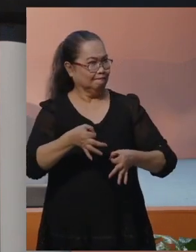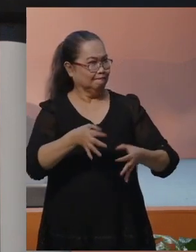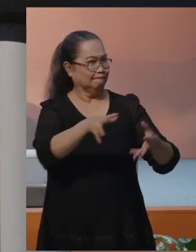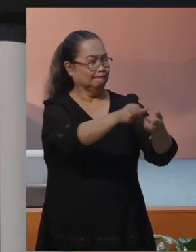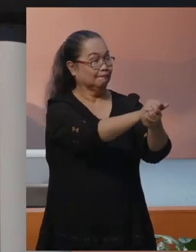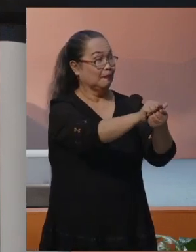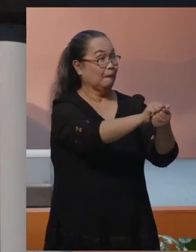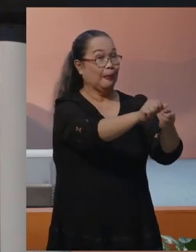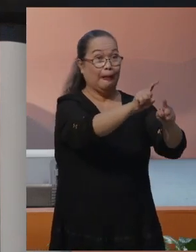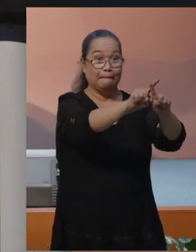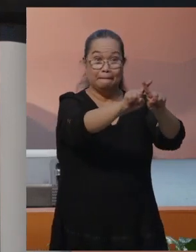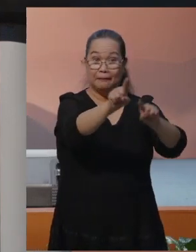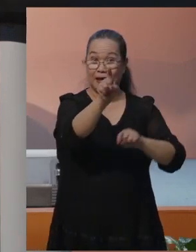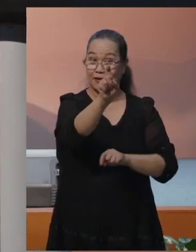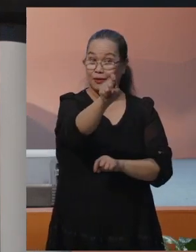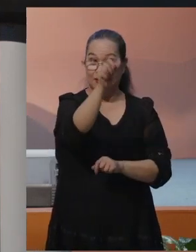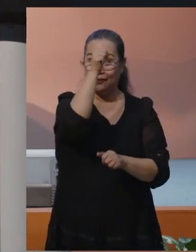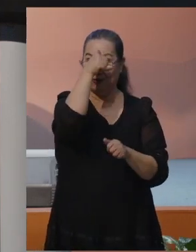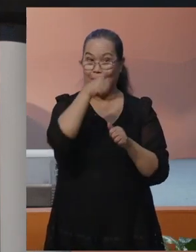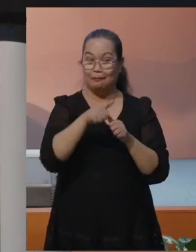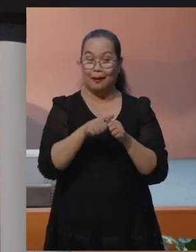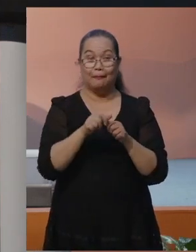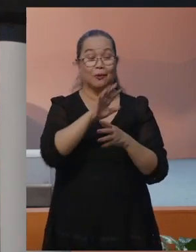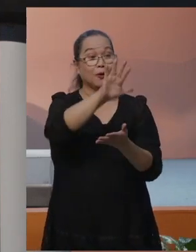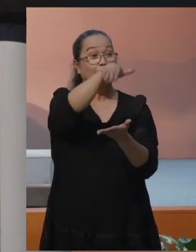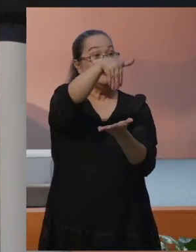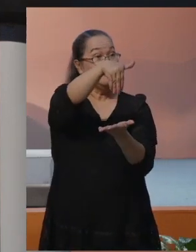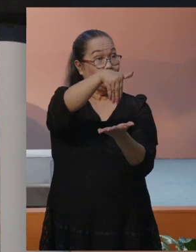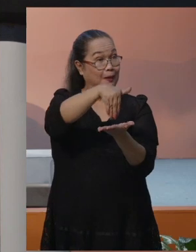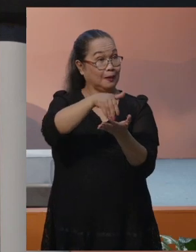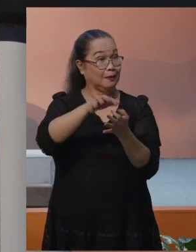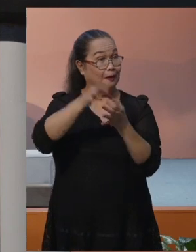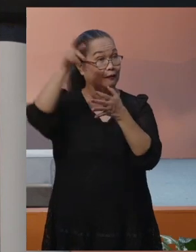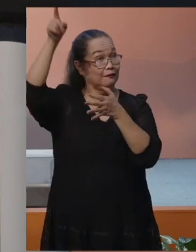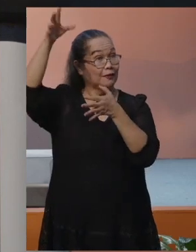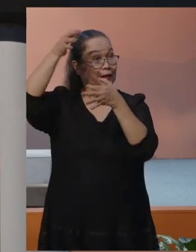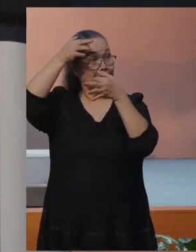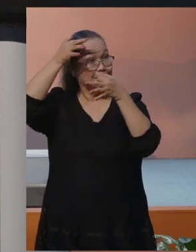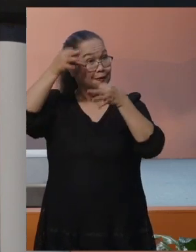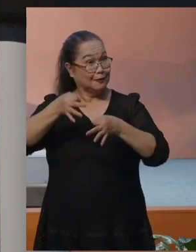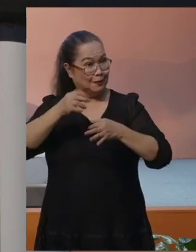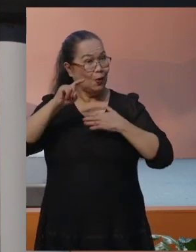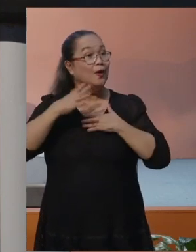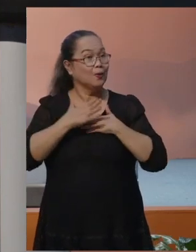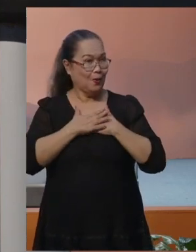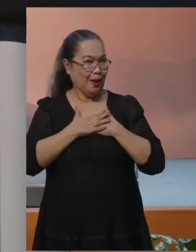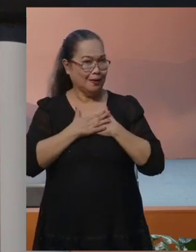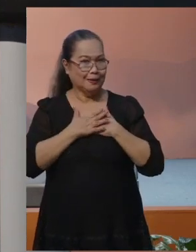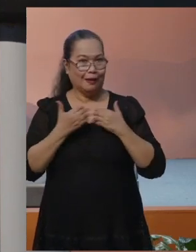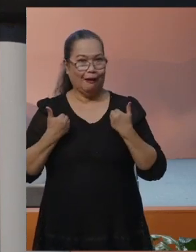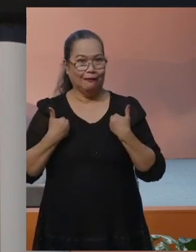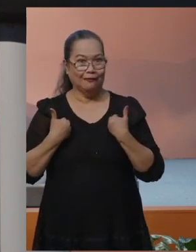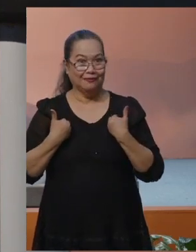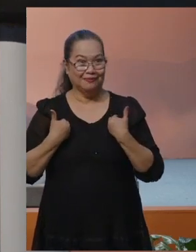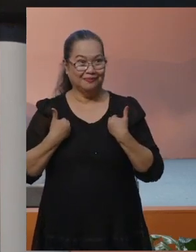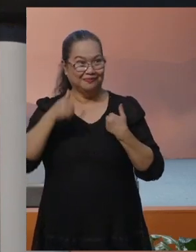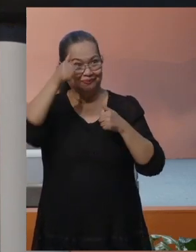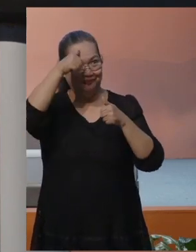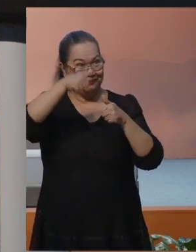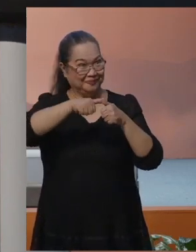Pero, alalahanin ninyo, na sa gitna ng paghahatol ng Diyos, may grace. Naalala niyo ang